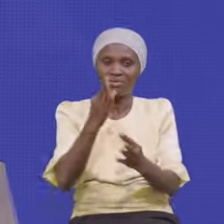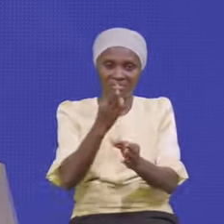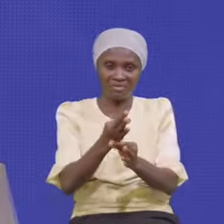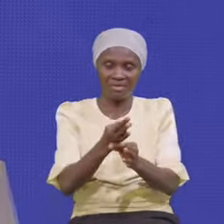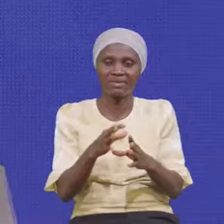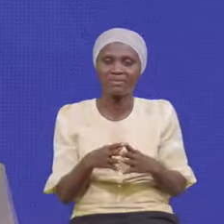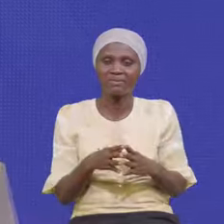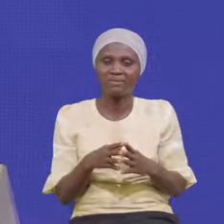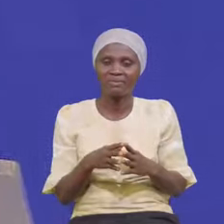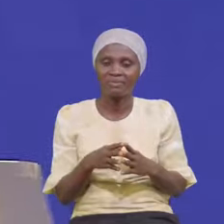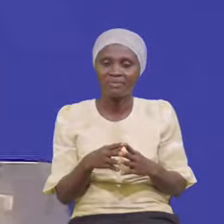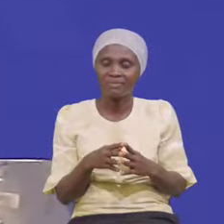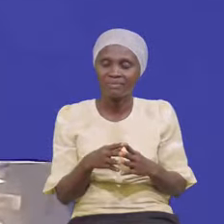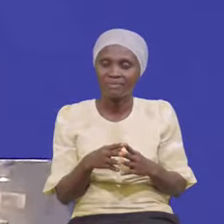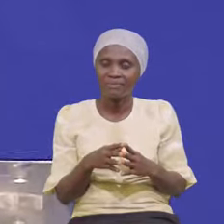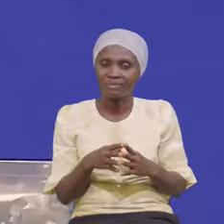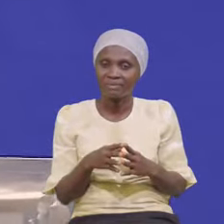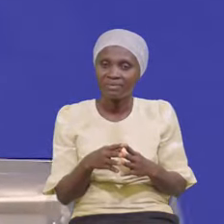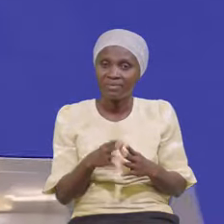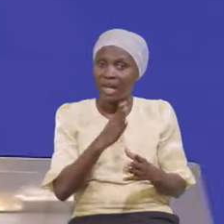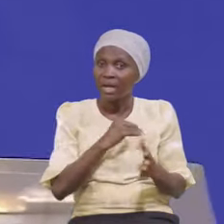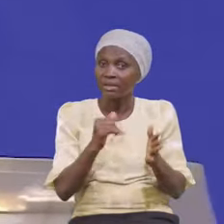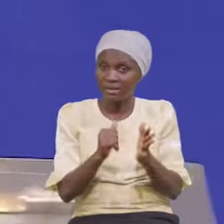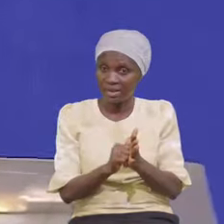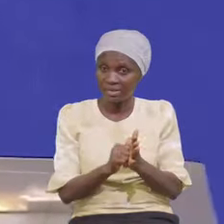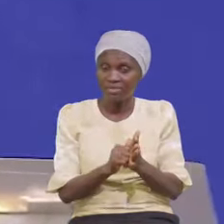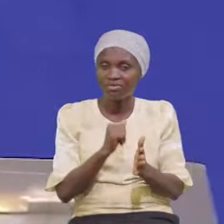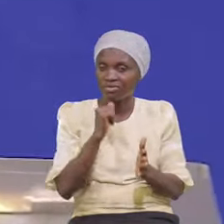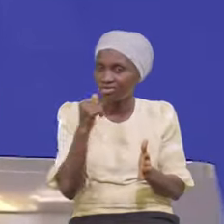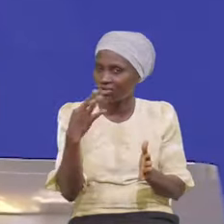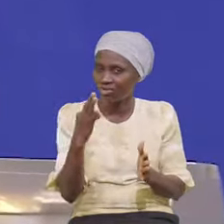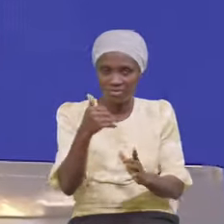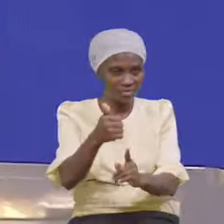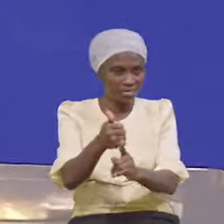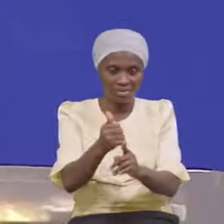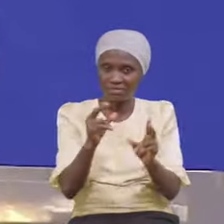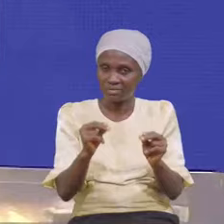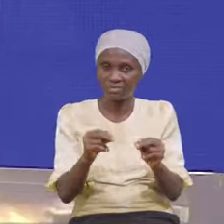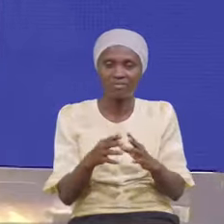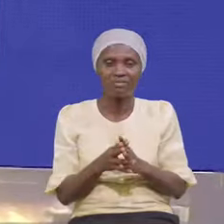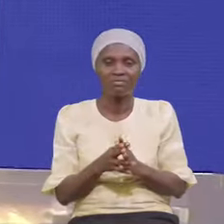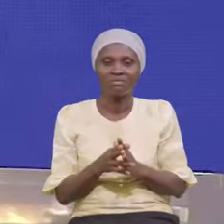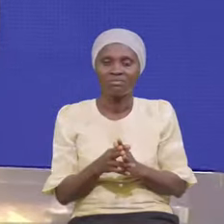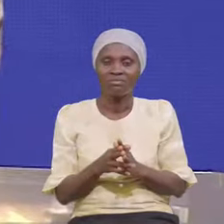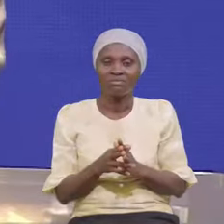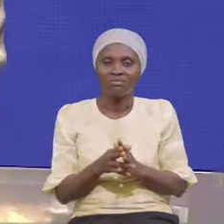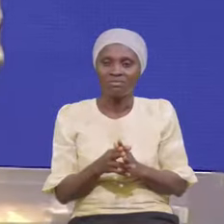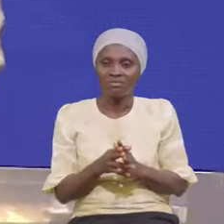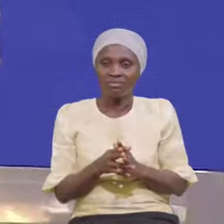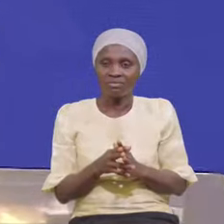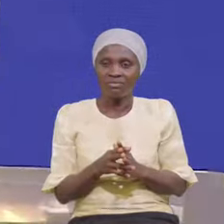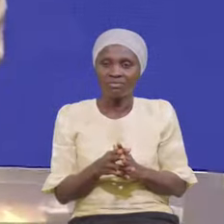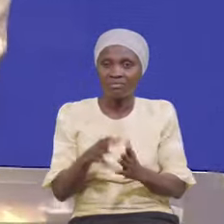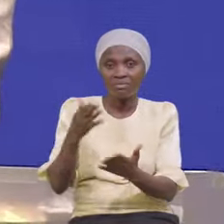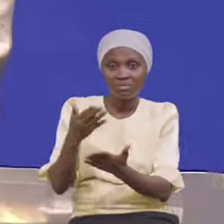ద్వారా విశ్వాసం వలన మనం రక్షించబడ్డాం. And that not of yourselves. అది మీ వలన కలిగింది కాదు.